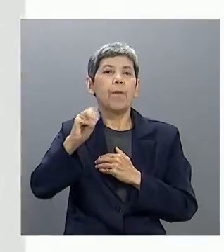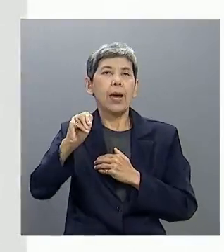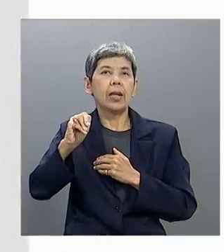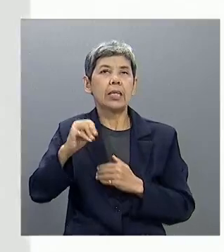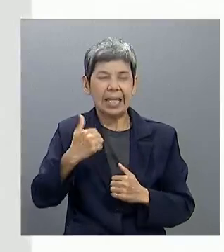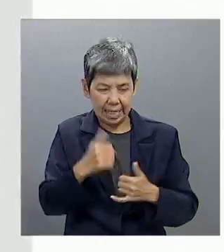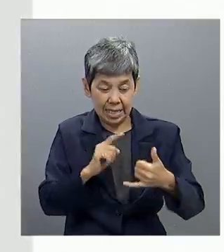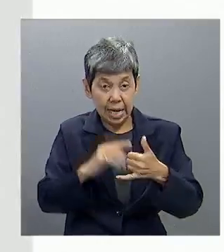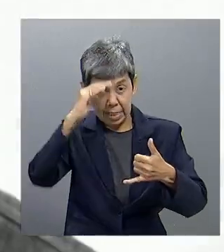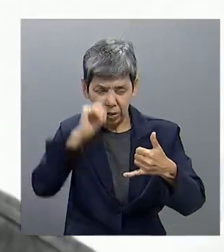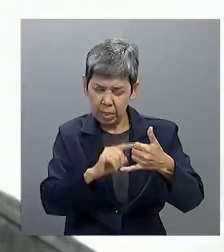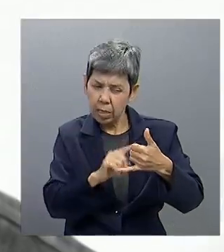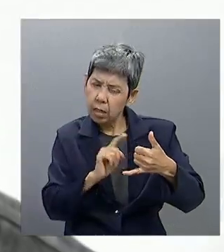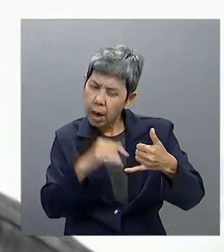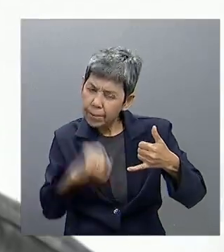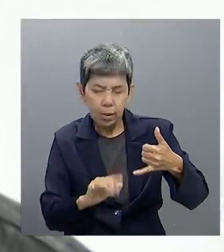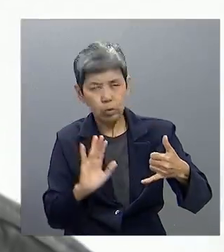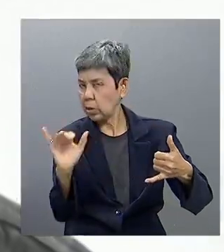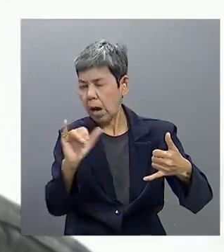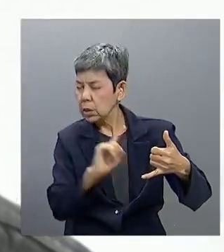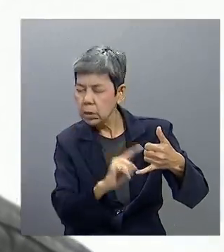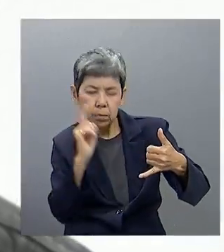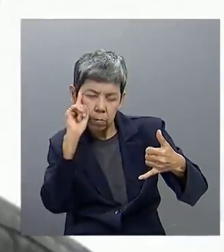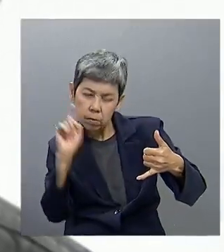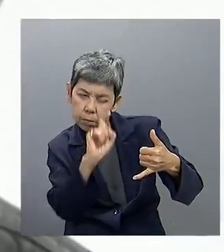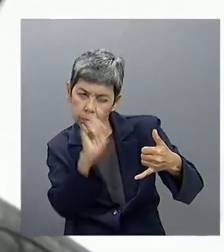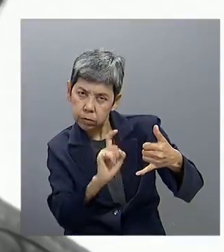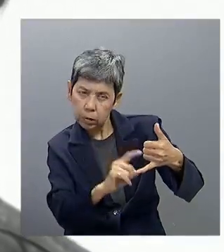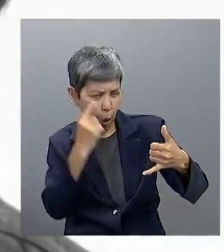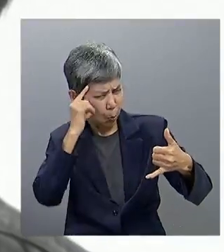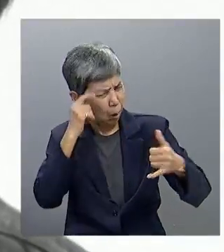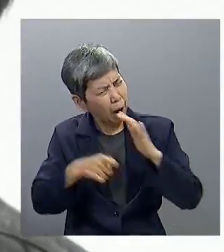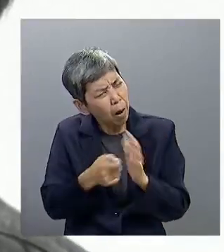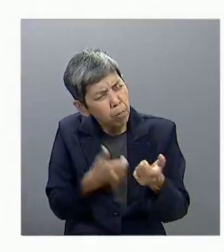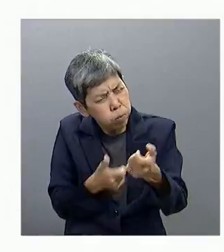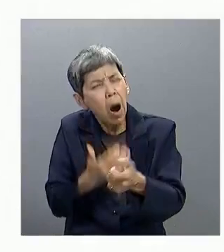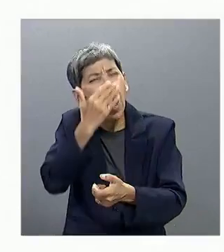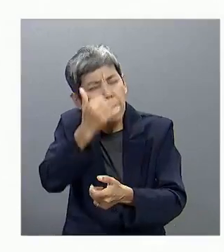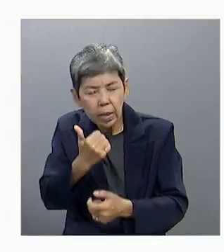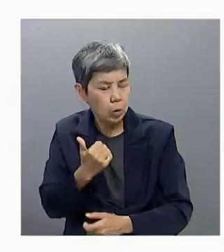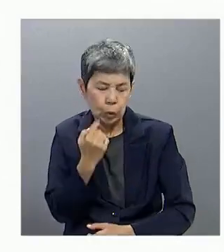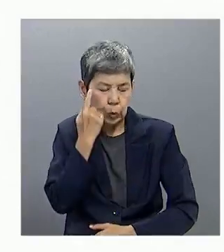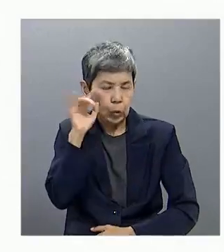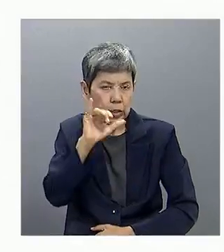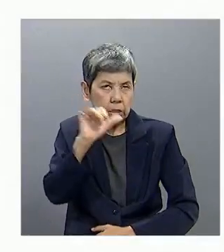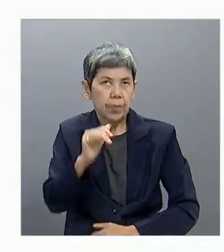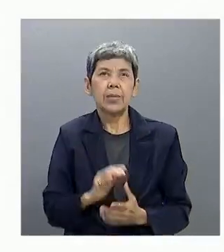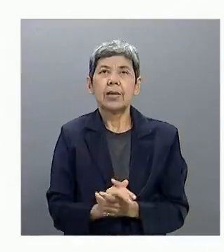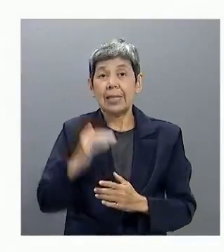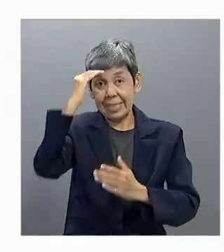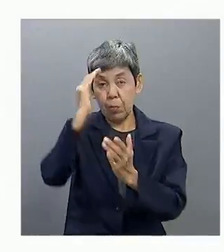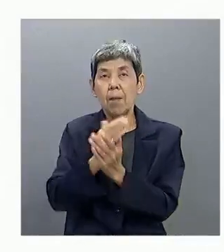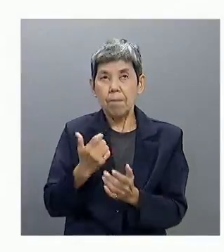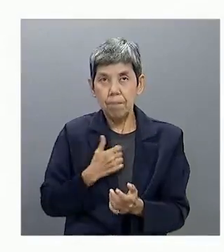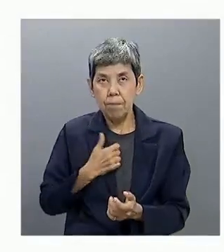ต้นเจ้าหน้าที่ยังไม่ได้ตั้งข้อกล่าวหากับชายคนนี้ค่ะและยังไม่ทราบแรงจูงใจในการก่อเหตุหน้าเจ้าหน้าที่พบปืนไรเฟิลบน